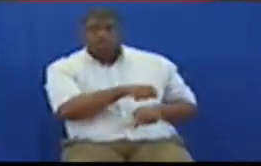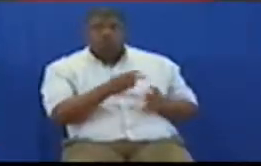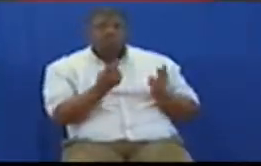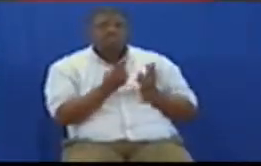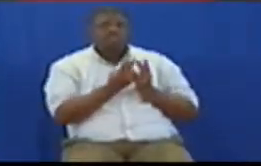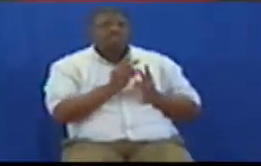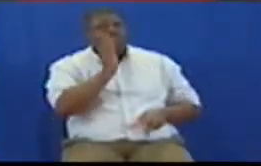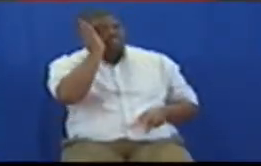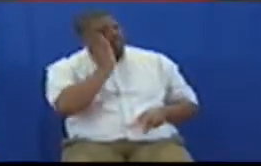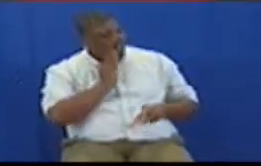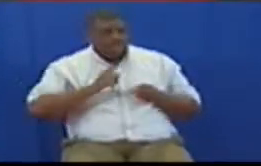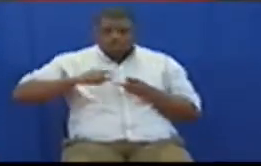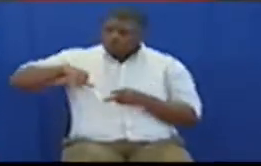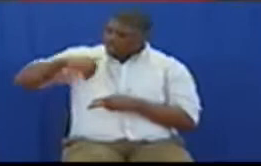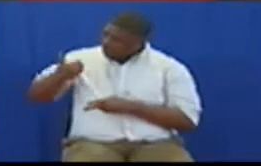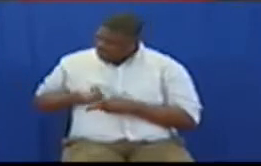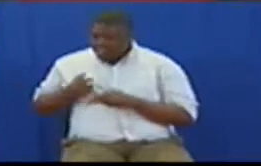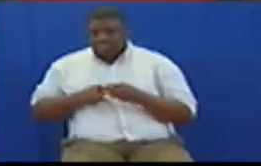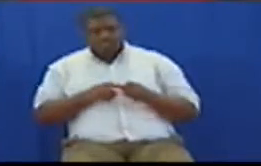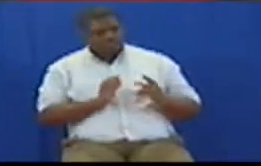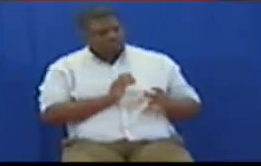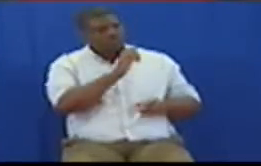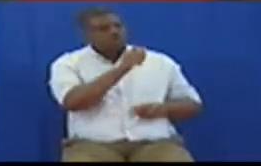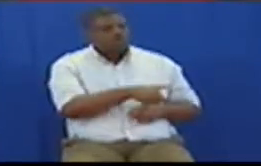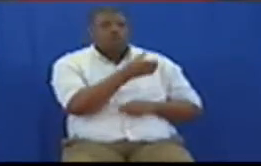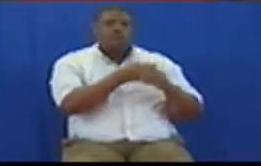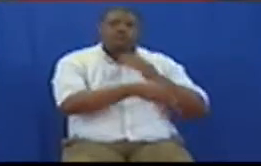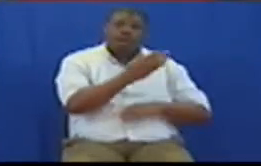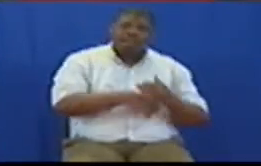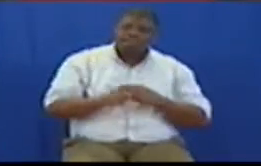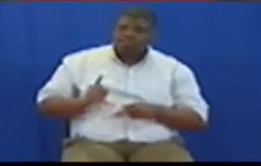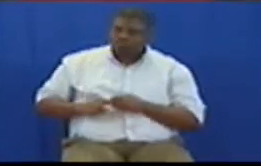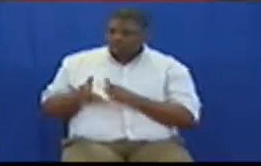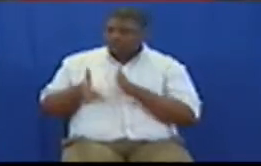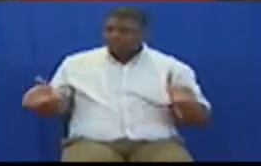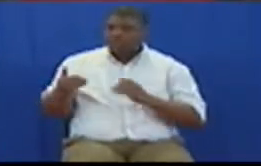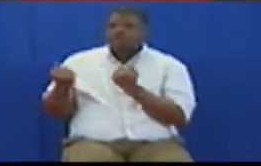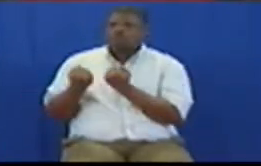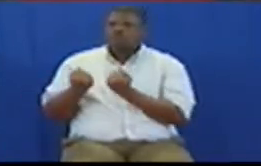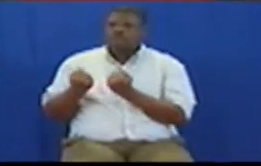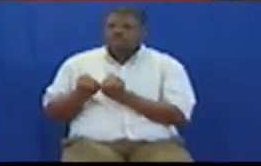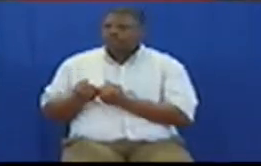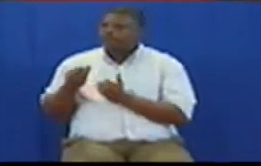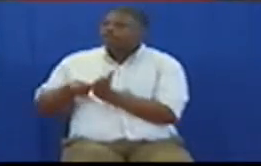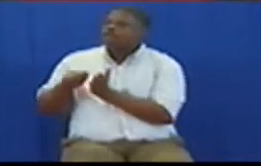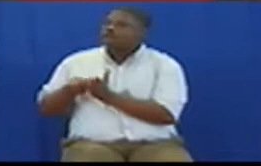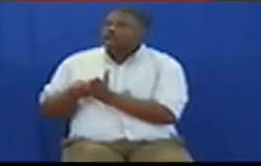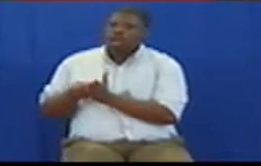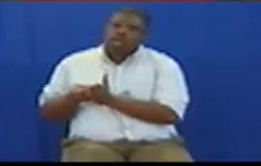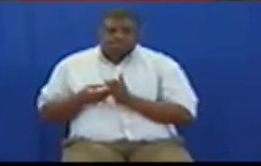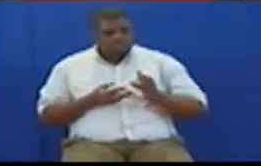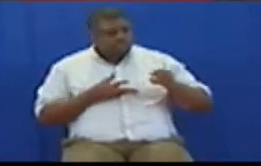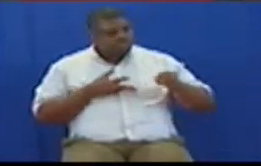wetu, wanawake pamoja na makundi ya watu wenye ulemavu kujipatia nafasi ya kutengeneza kipato na kutatua